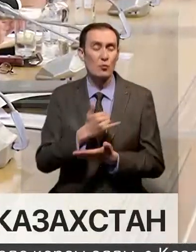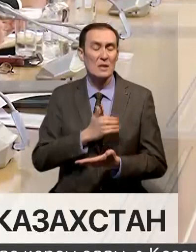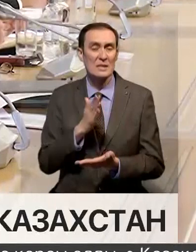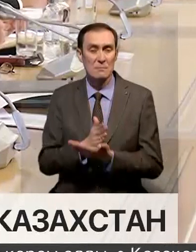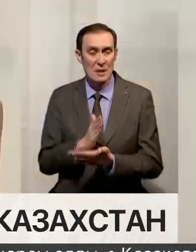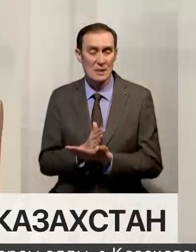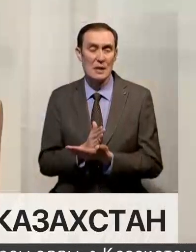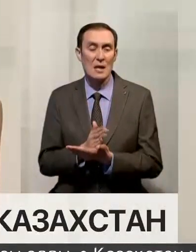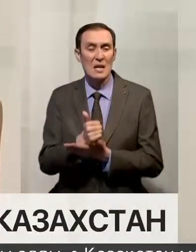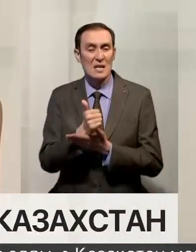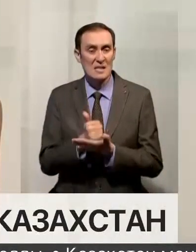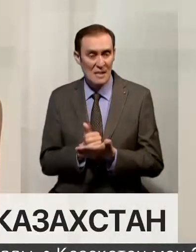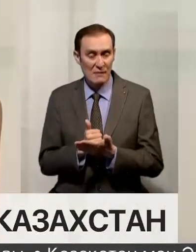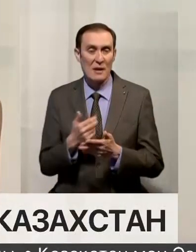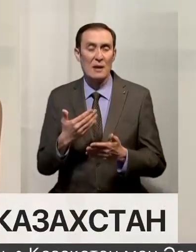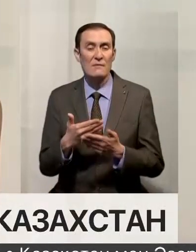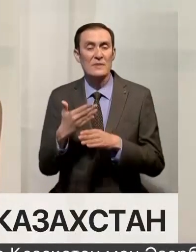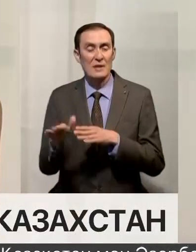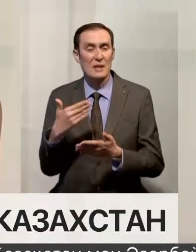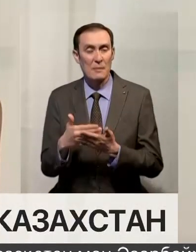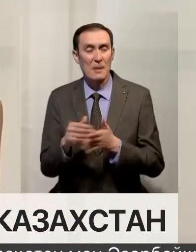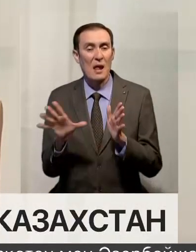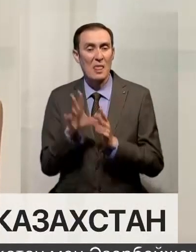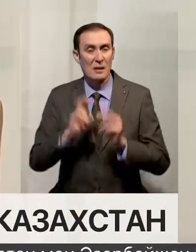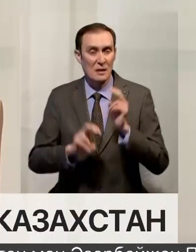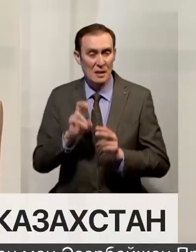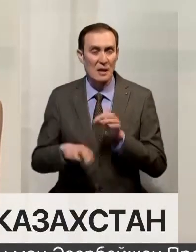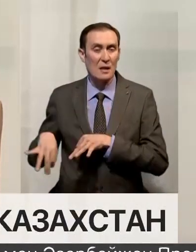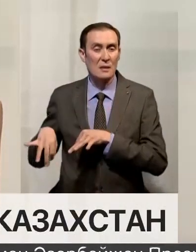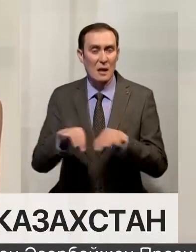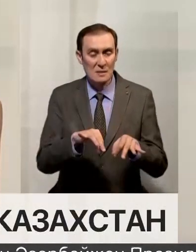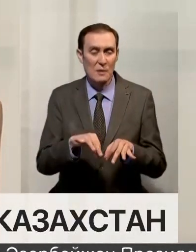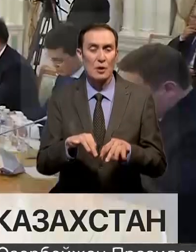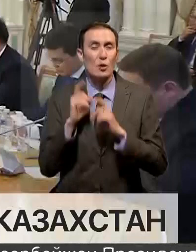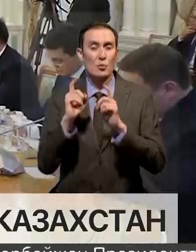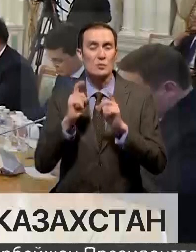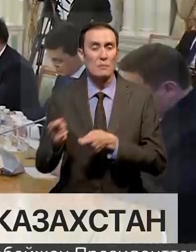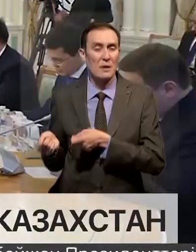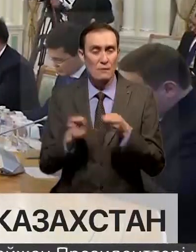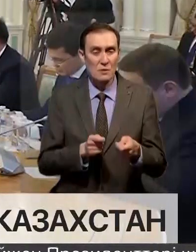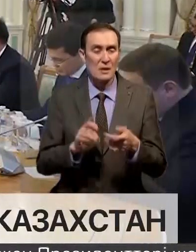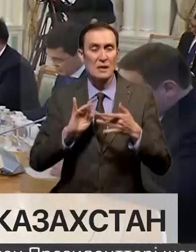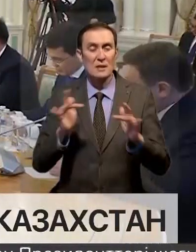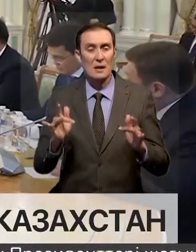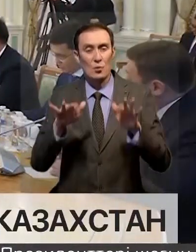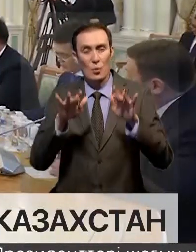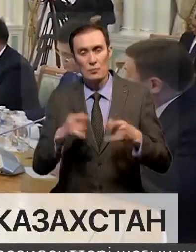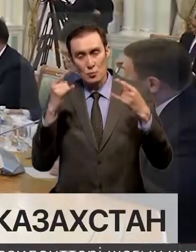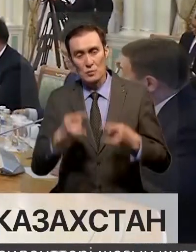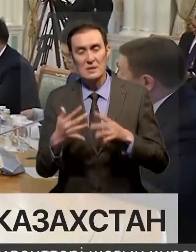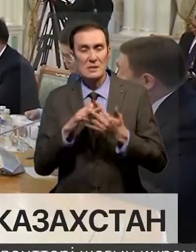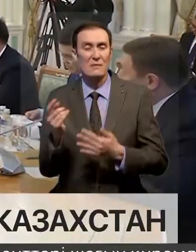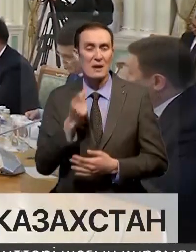имеются серьезные резервы в таких сферах, как энергетика, транспорт, логистика, IT, сельское